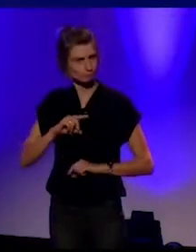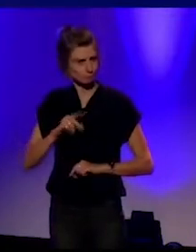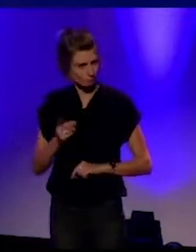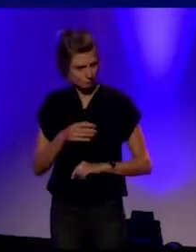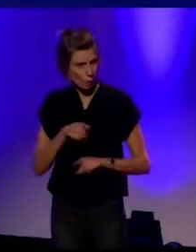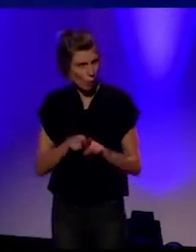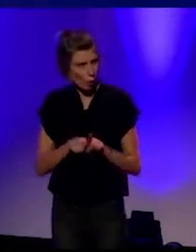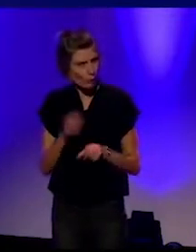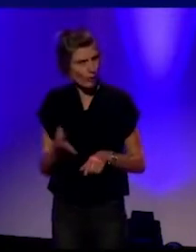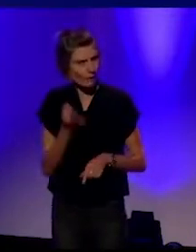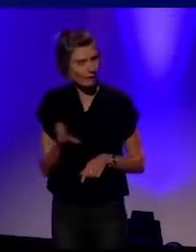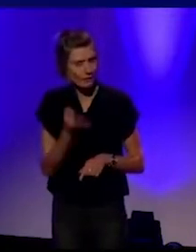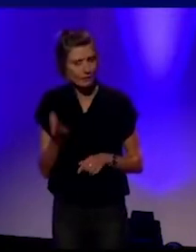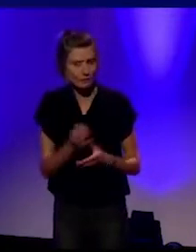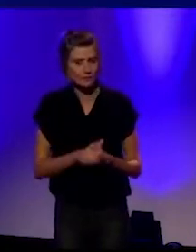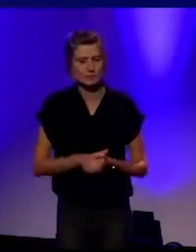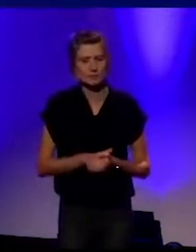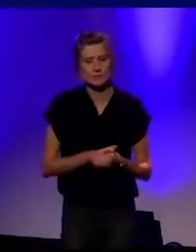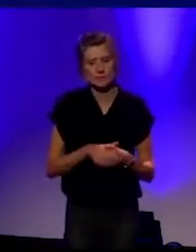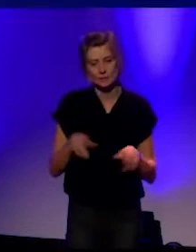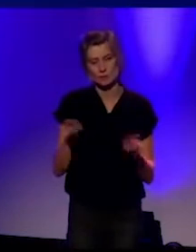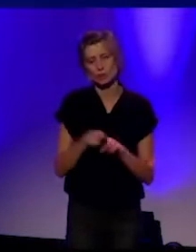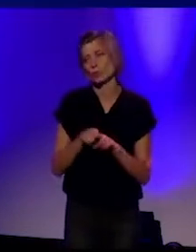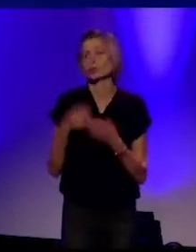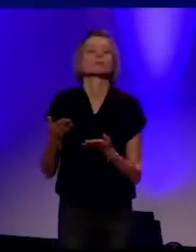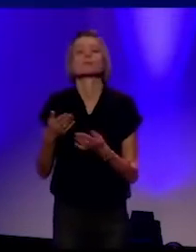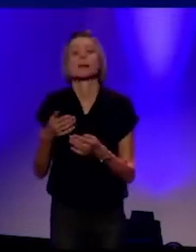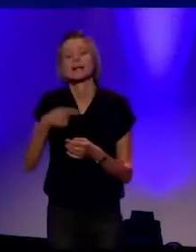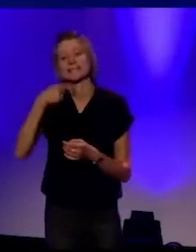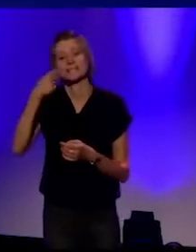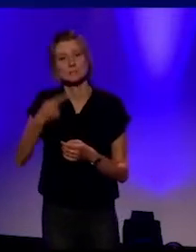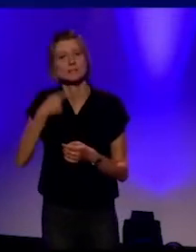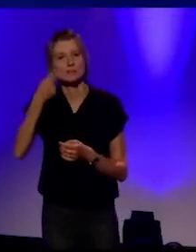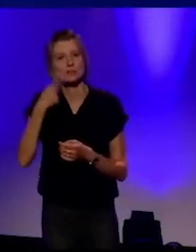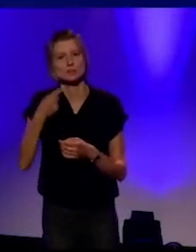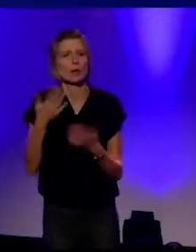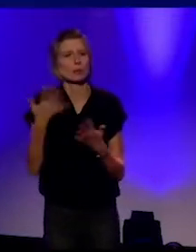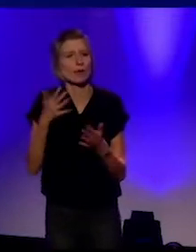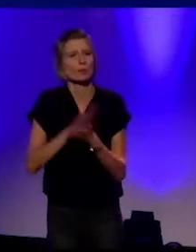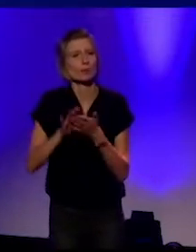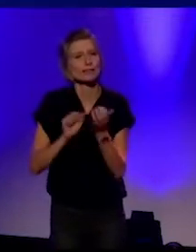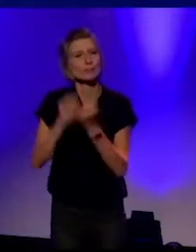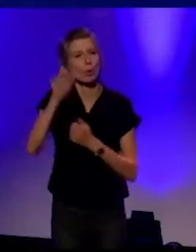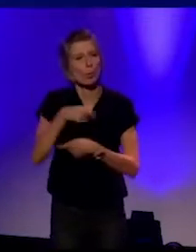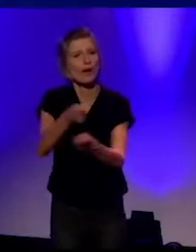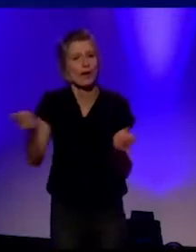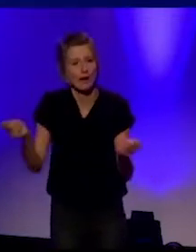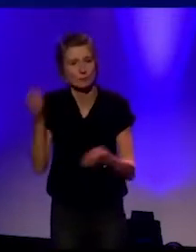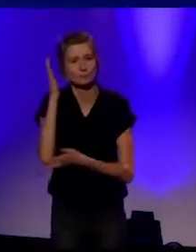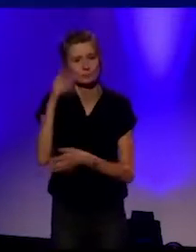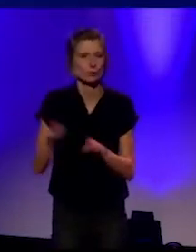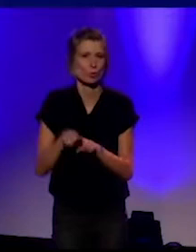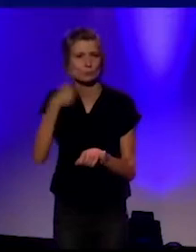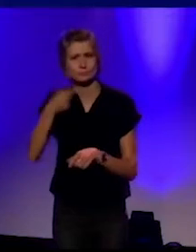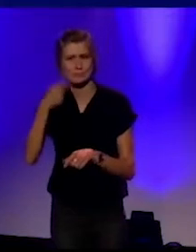in speeches op proclamaties en gezien ik alle proclamaties gemist heb, maak ik nu misbruik van deze situatie. En ik geef daar iets aan wat ik vele decanen